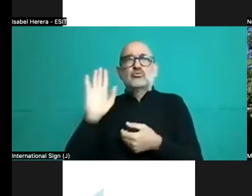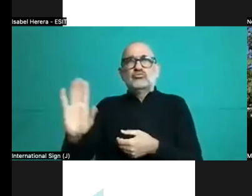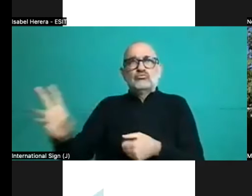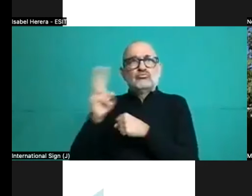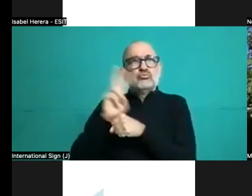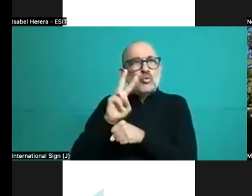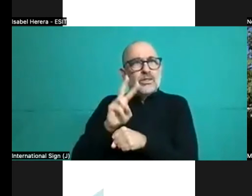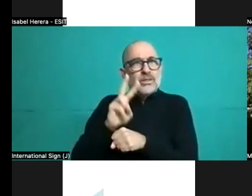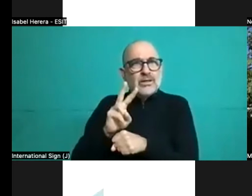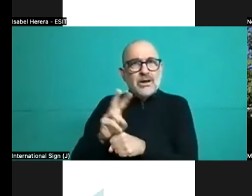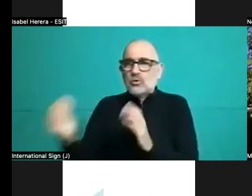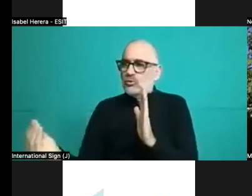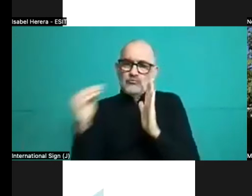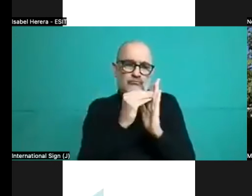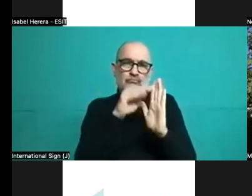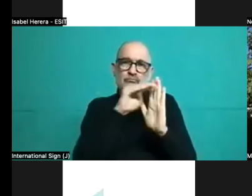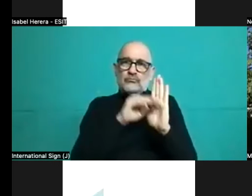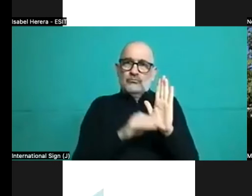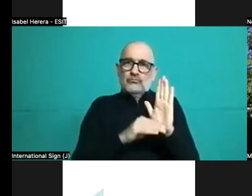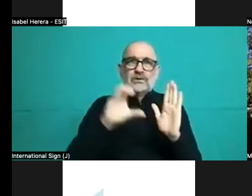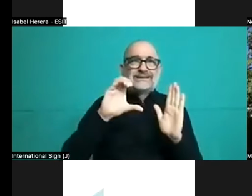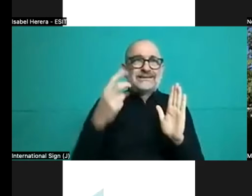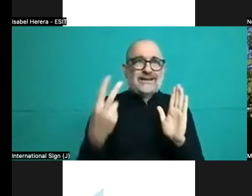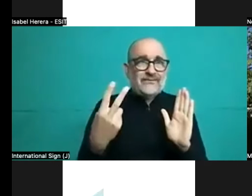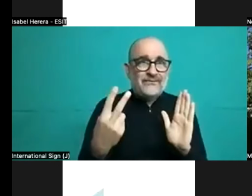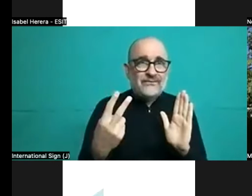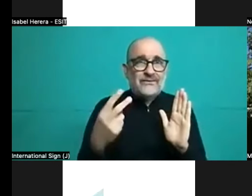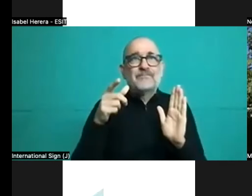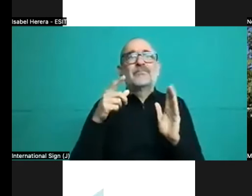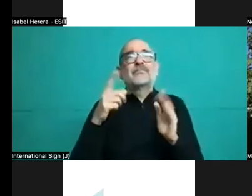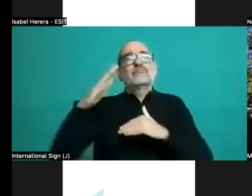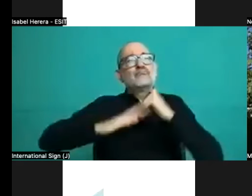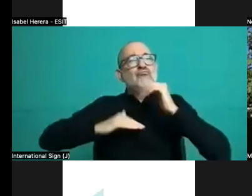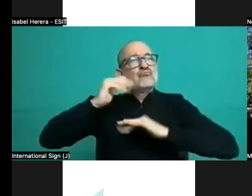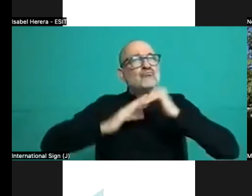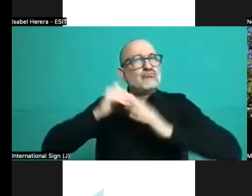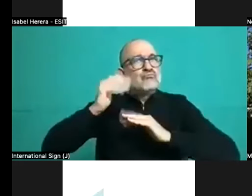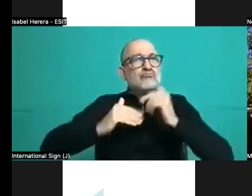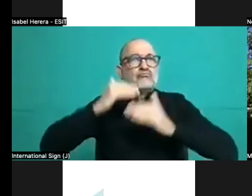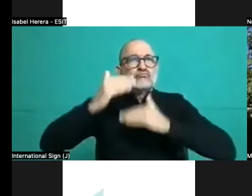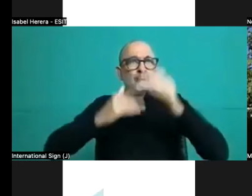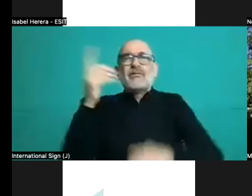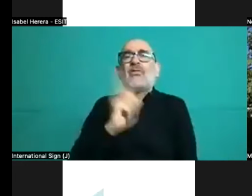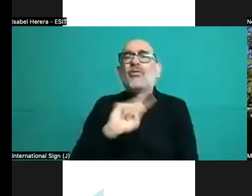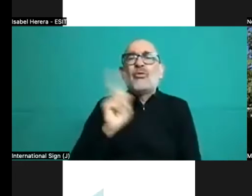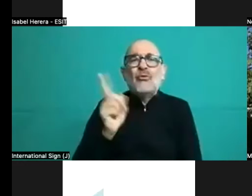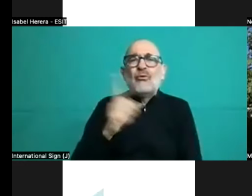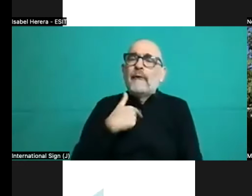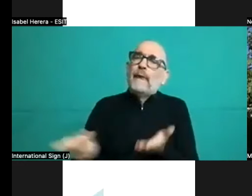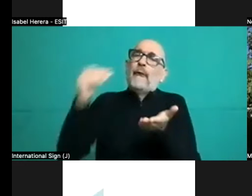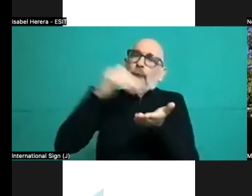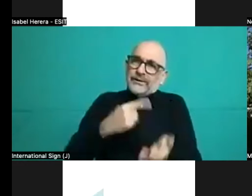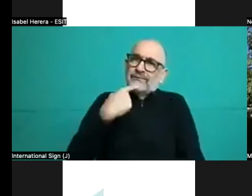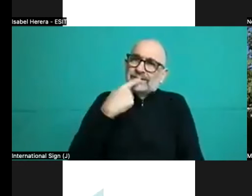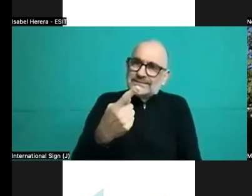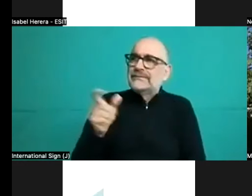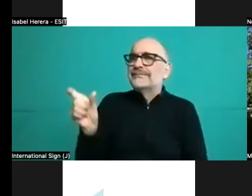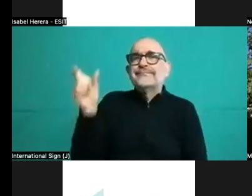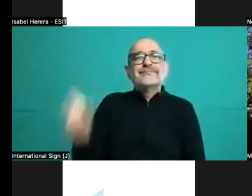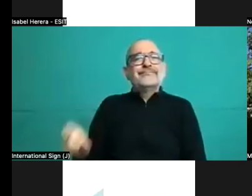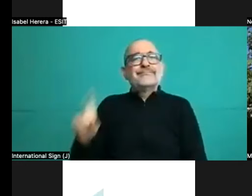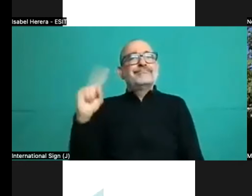Il ne s'agit pas d'une décision individuelle. Il faut une analyse, mise à jour du